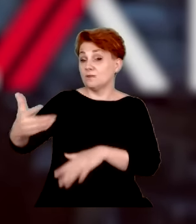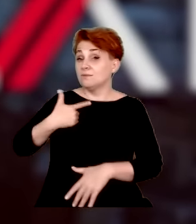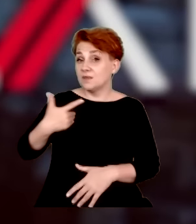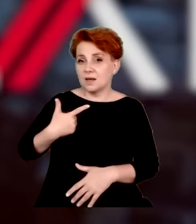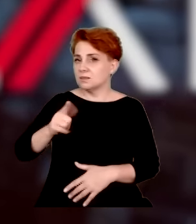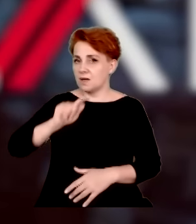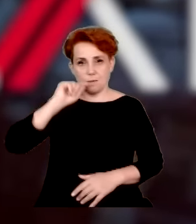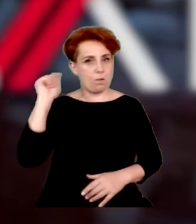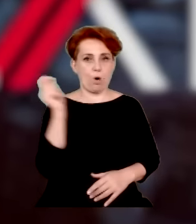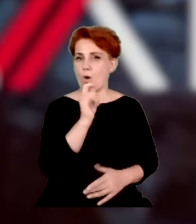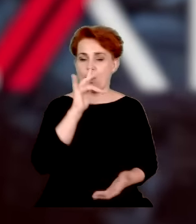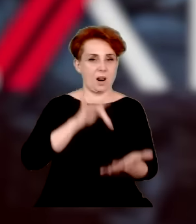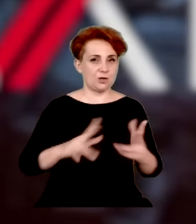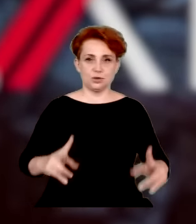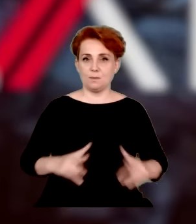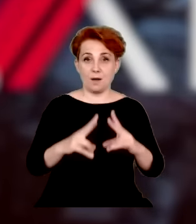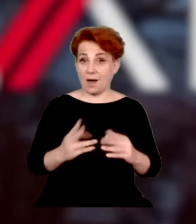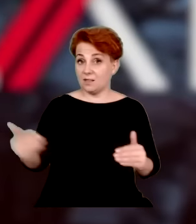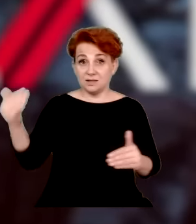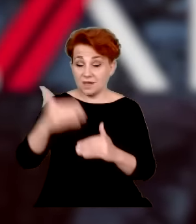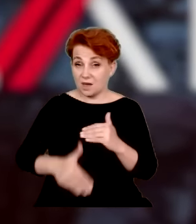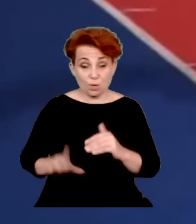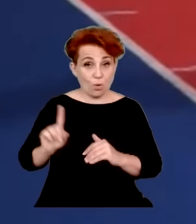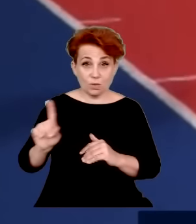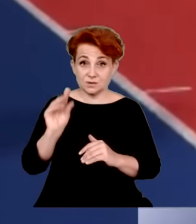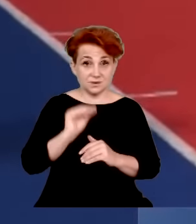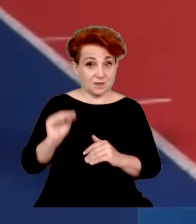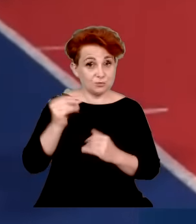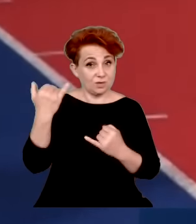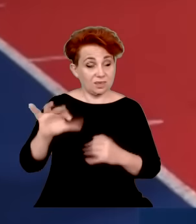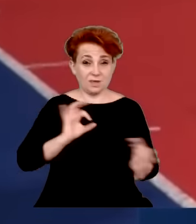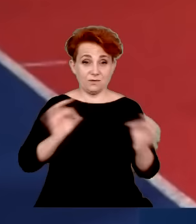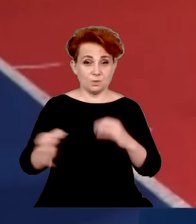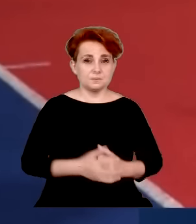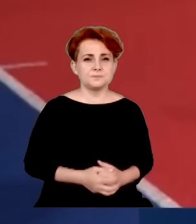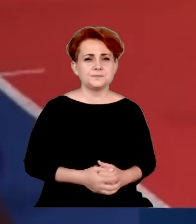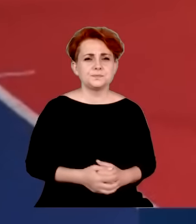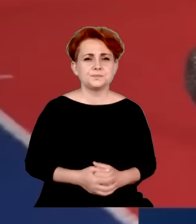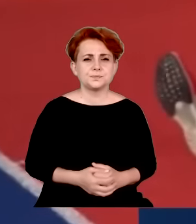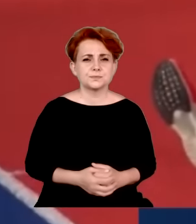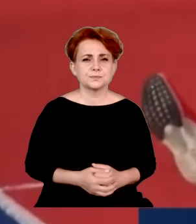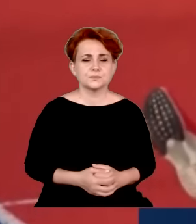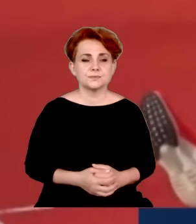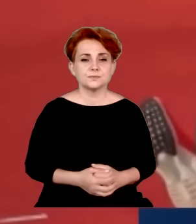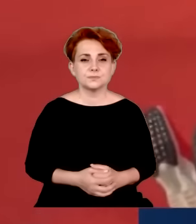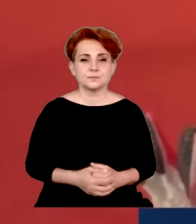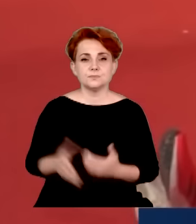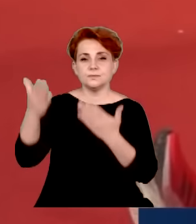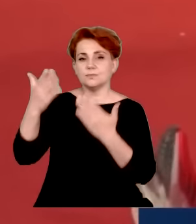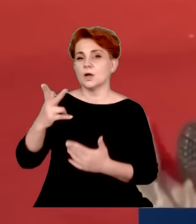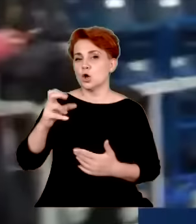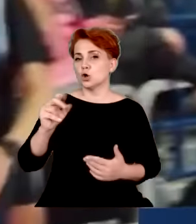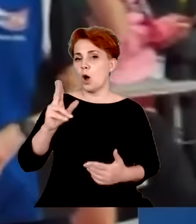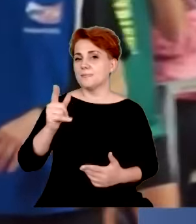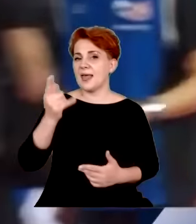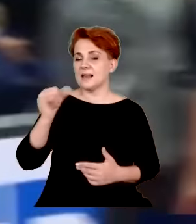stolicy Francji, a to wcale nie koniec złych informacji. Z nieba do piekła i to wszystko w zaledwie jeden dzień. Norbert Kobielski we wtorek